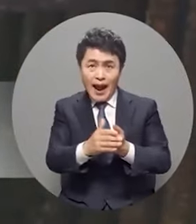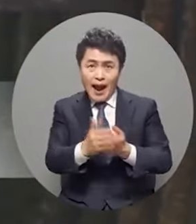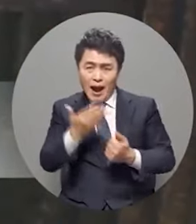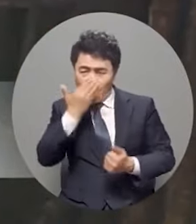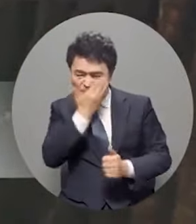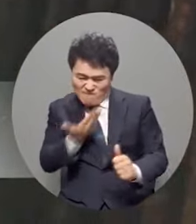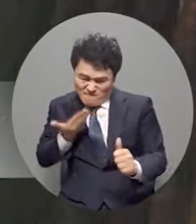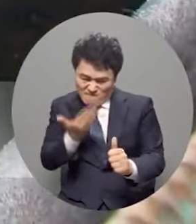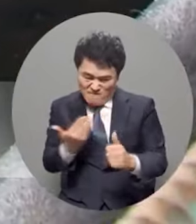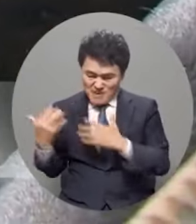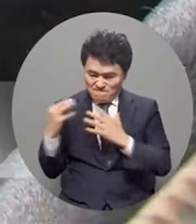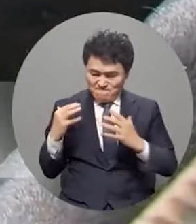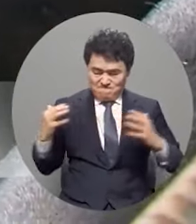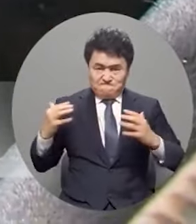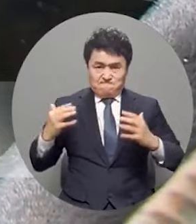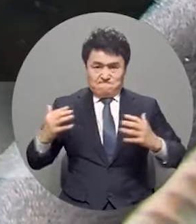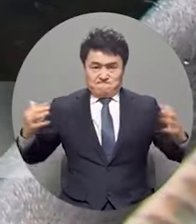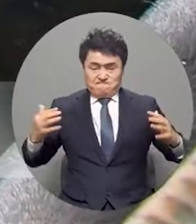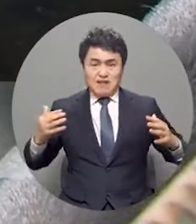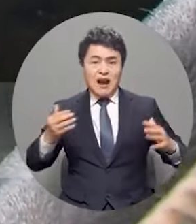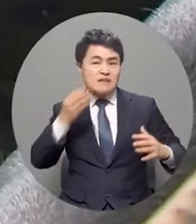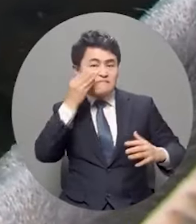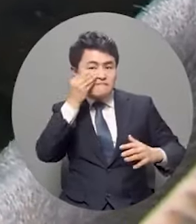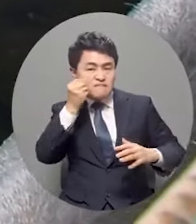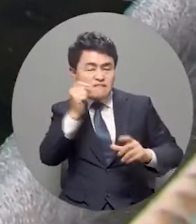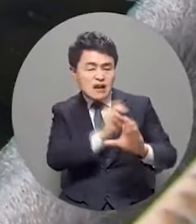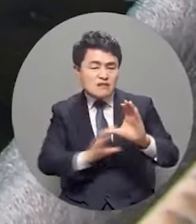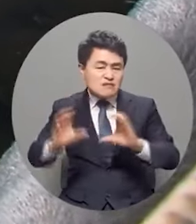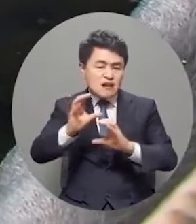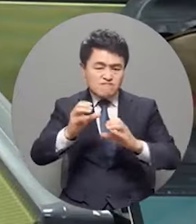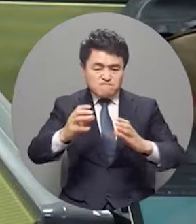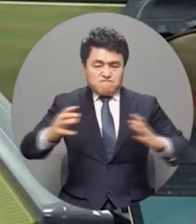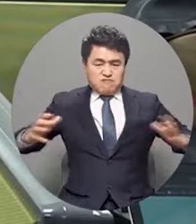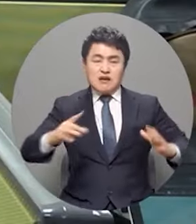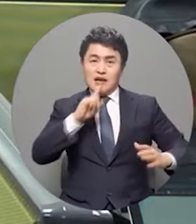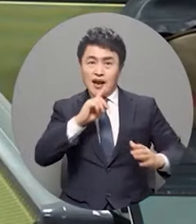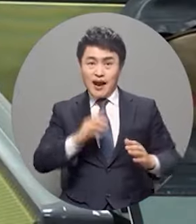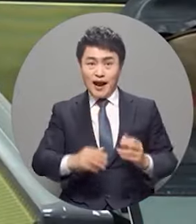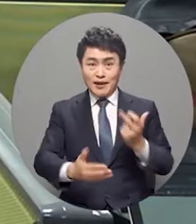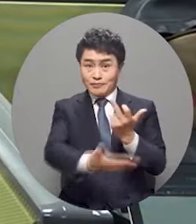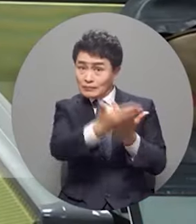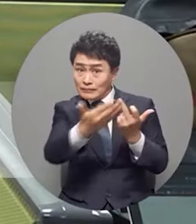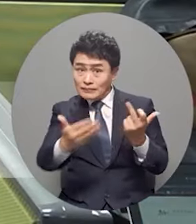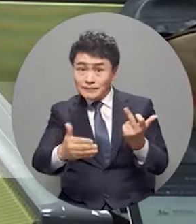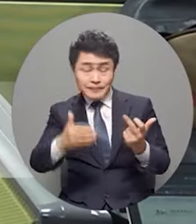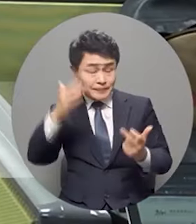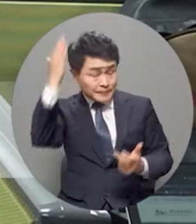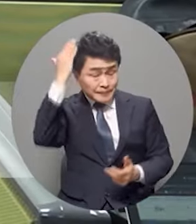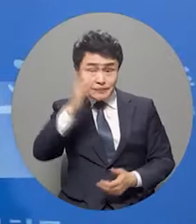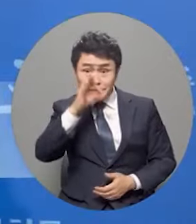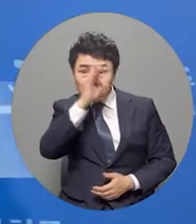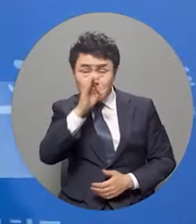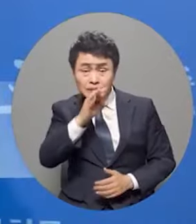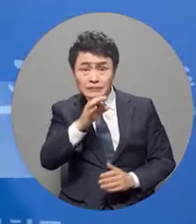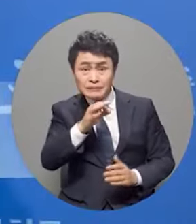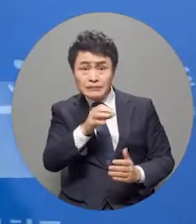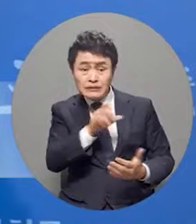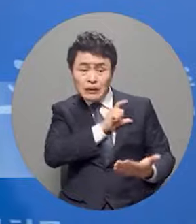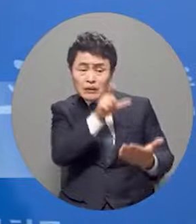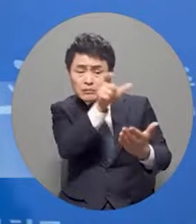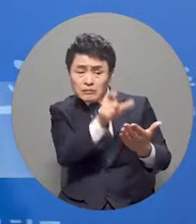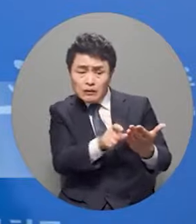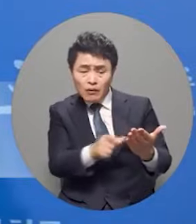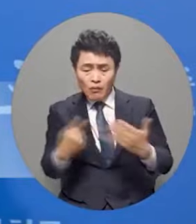살을 찌우는 과정에서 지방이 많아진 것입니다. 제주도는 흑돼지는 등급을 매길 때